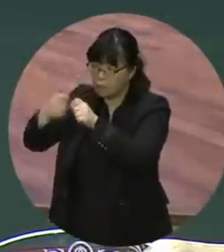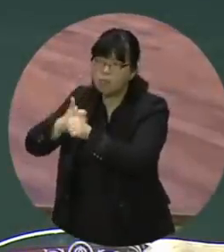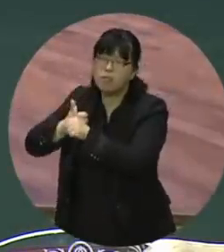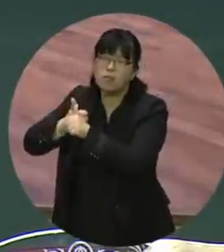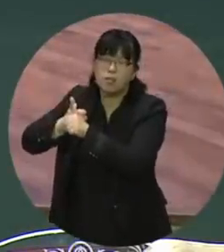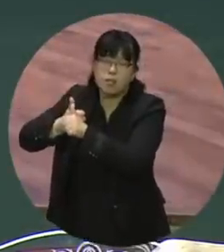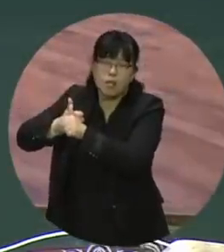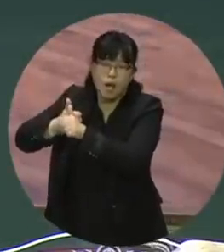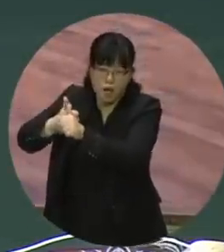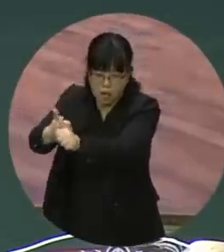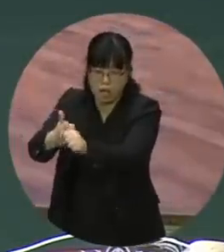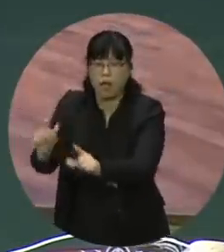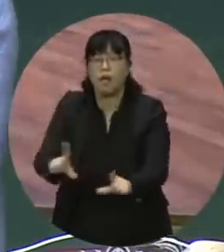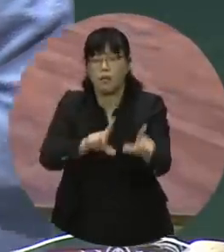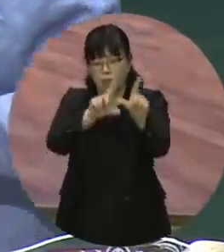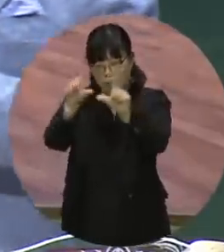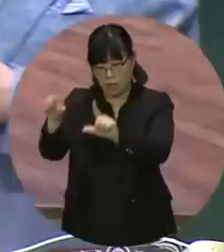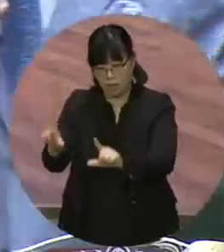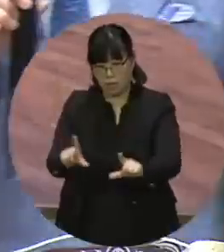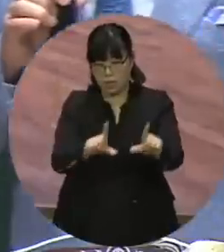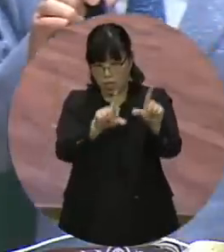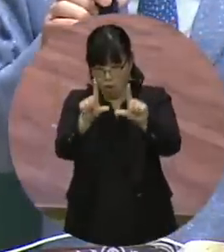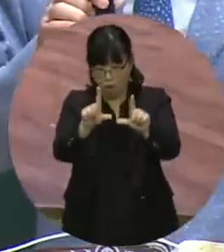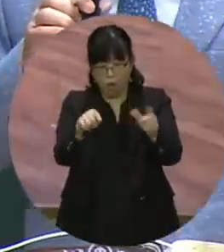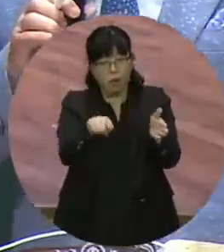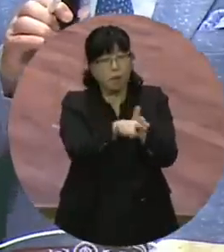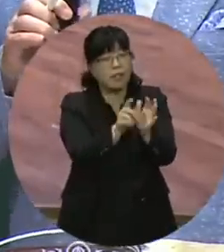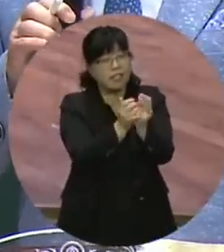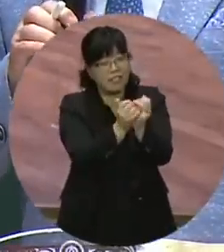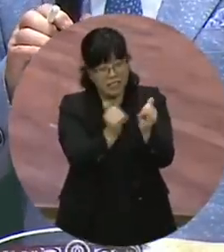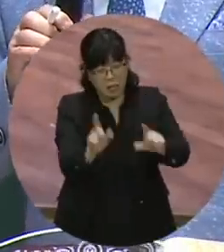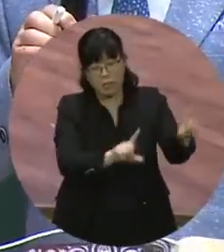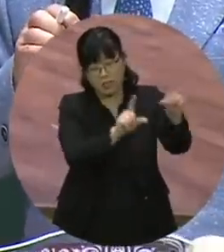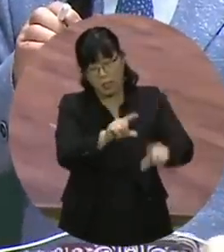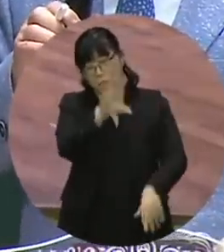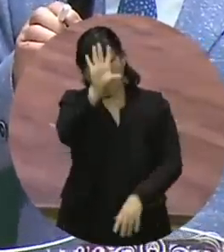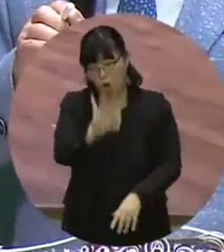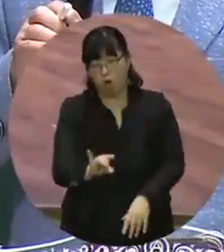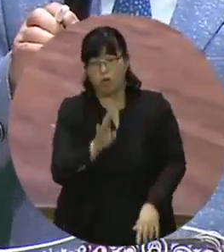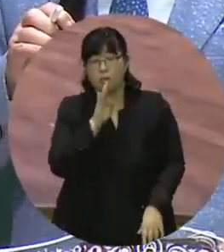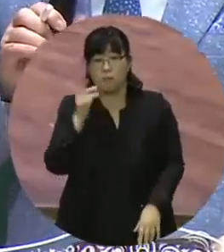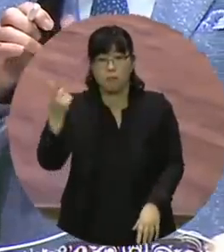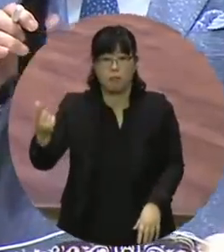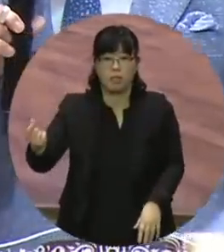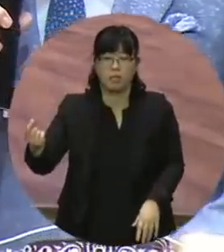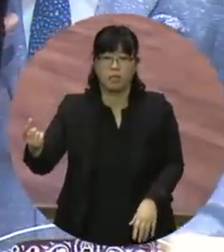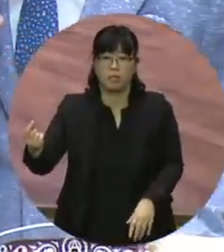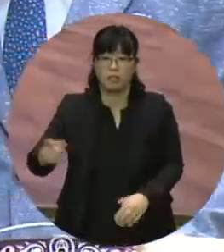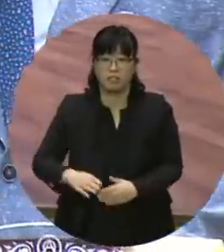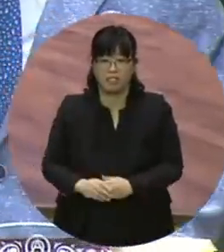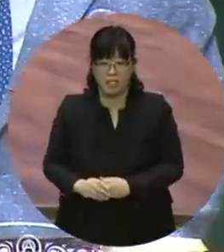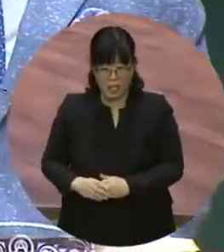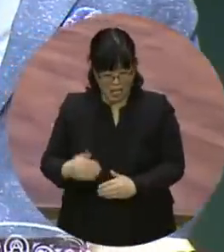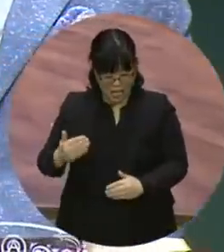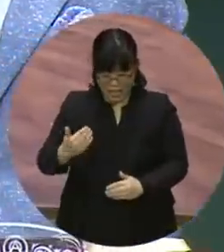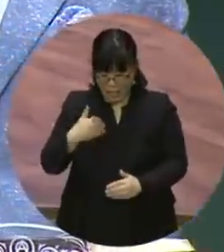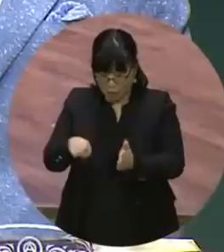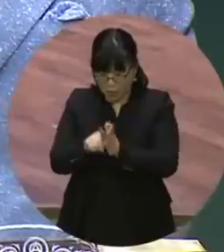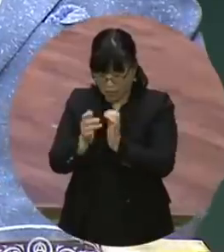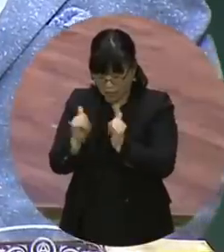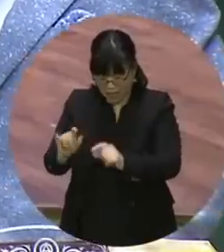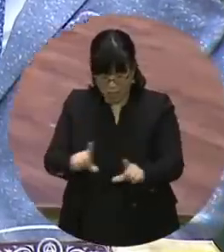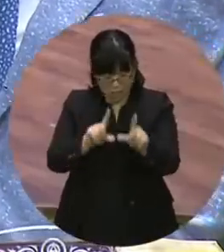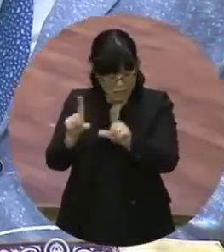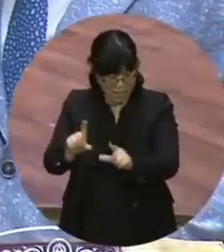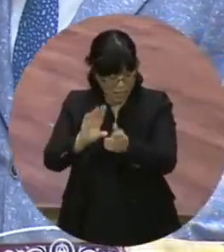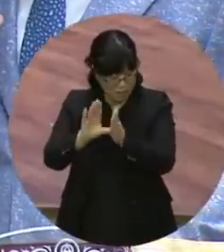하나님의 말씀으로 돼야 돼요. 생각과 모든 것이 말씀에 근거해야 돼요. 사람의 말에 근거해서 사는 게 아니고